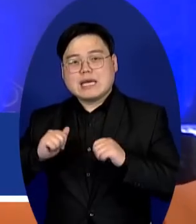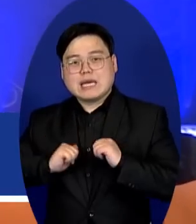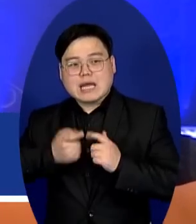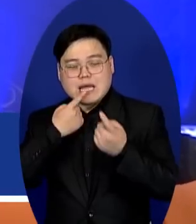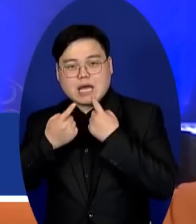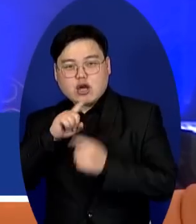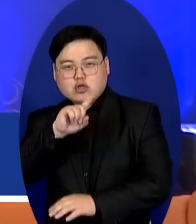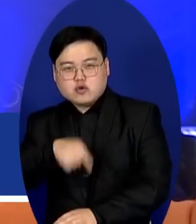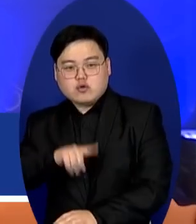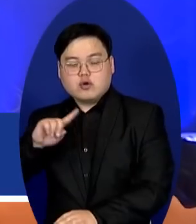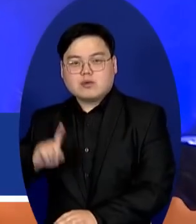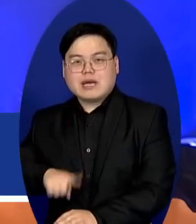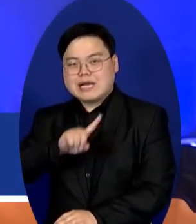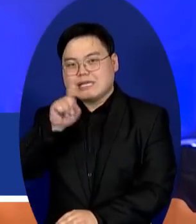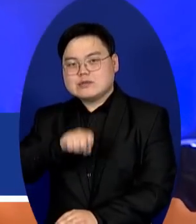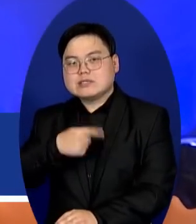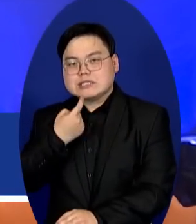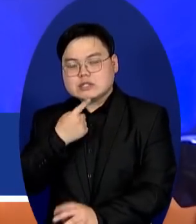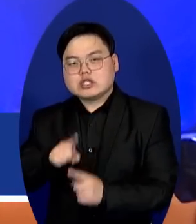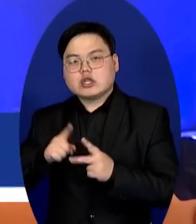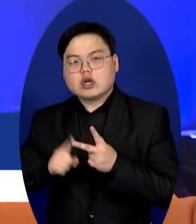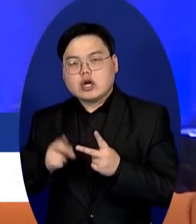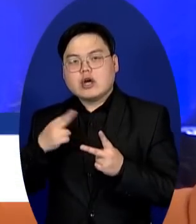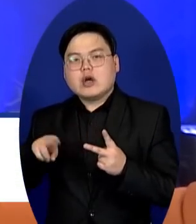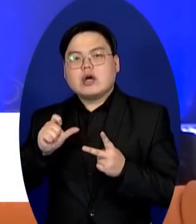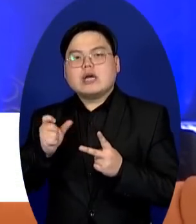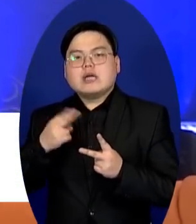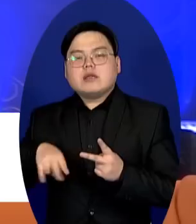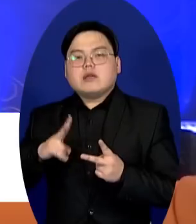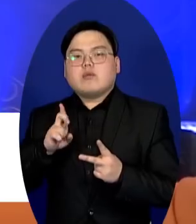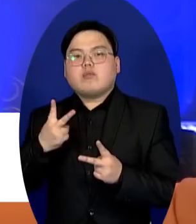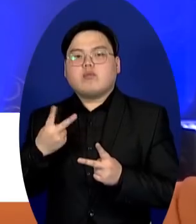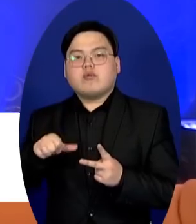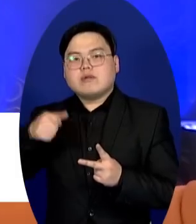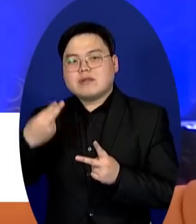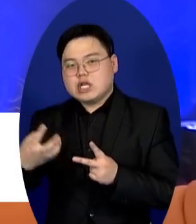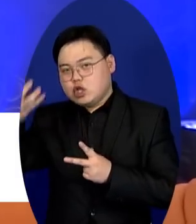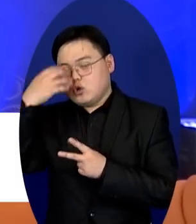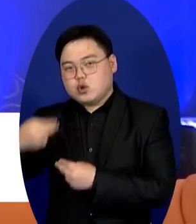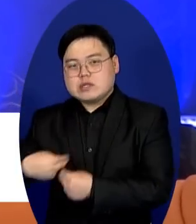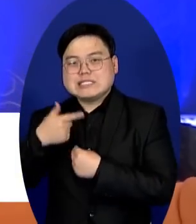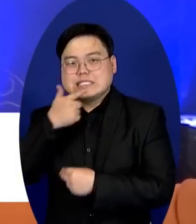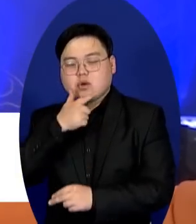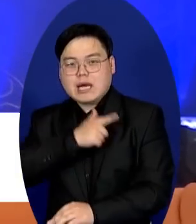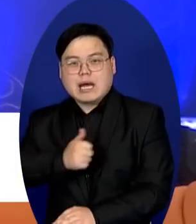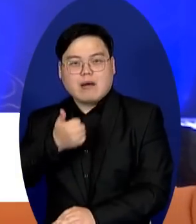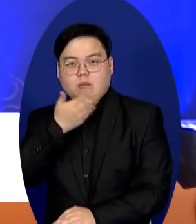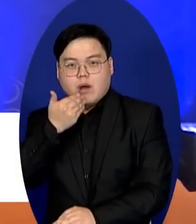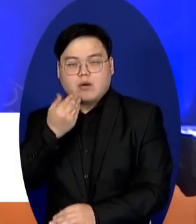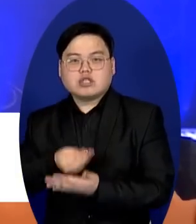нэлээд хүнд байна. Хоёрдоорт дэд бүтцийн төрийн зүгээс хангалттай тавьж чадахгүй байна. Тэгээ энэ мөнгийг бид босгох хэрэгтэй болж ирж байна тий. Одоо